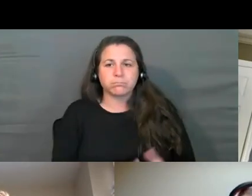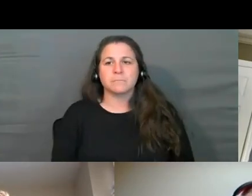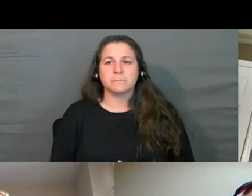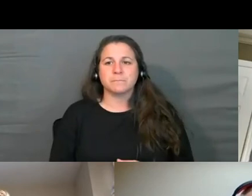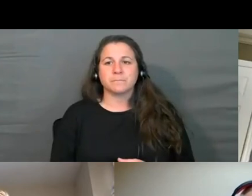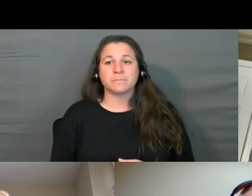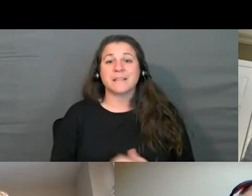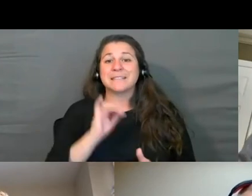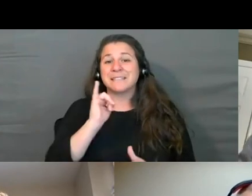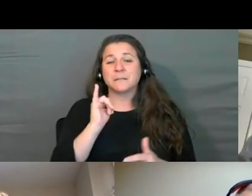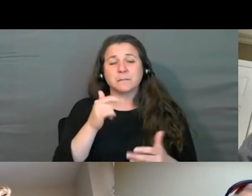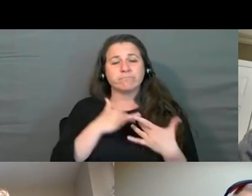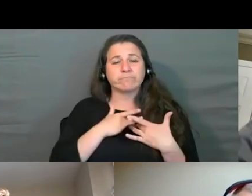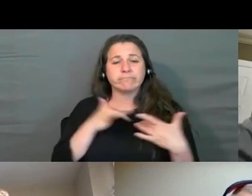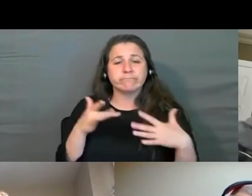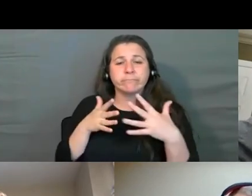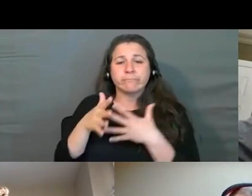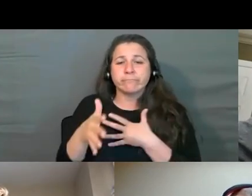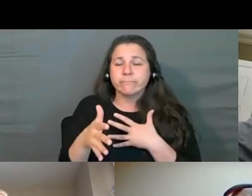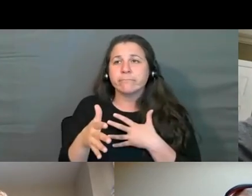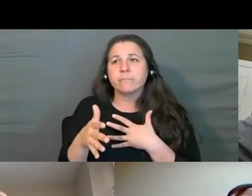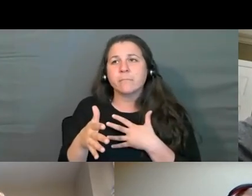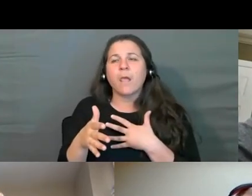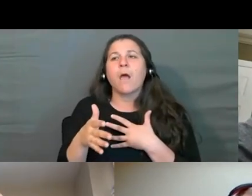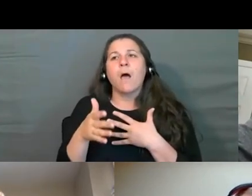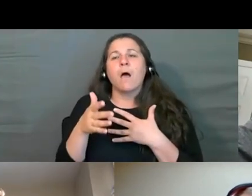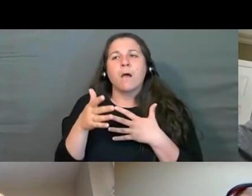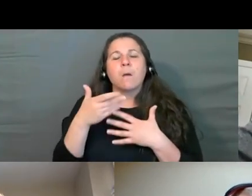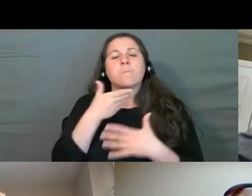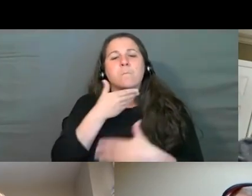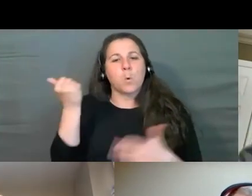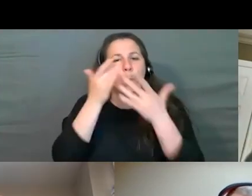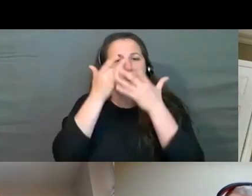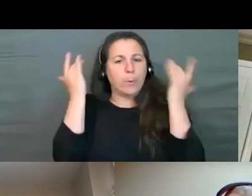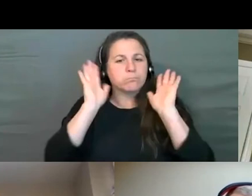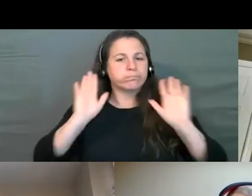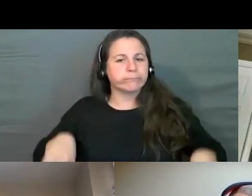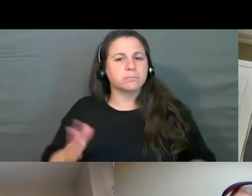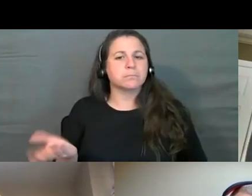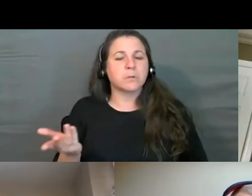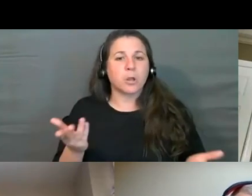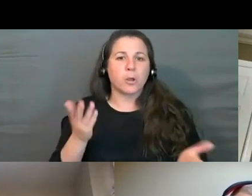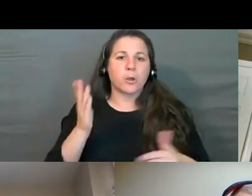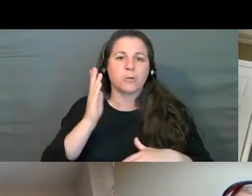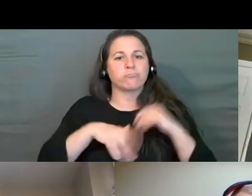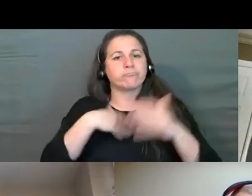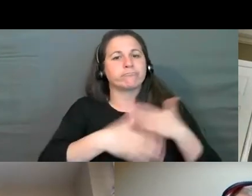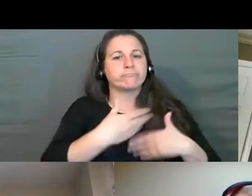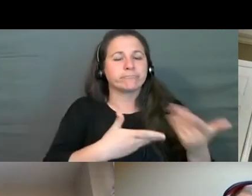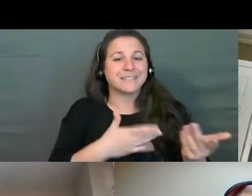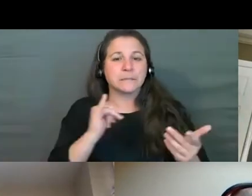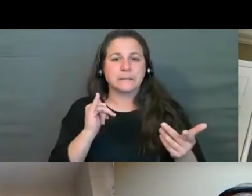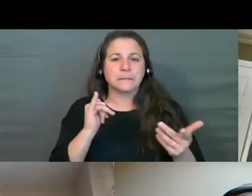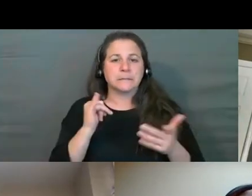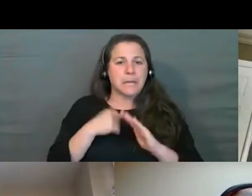libérateur d'être transparent, puis de le dire, puis de régler ça. Puis après ça, ça risque de juste mieux aller.